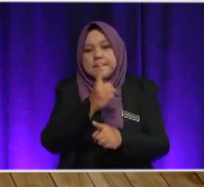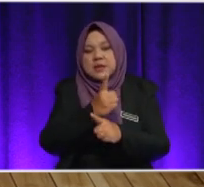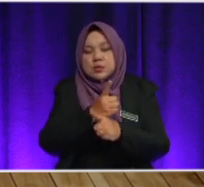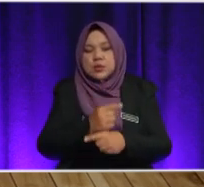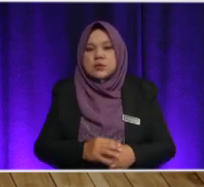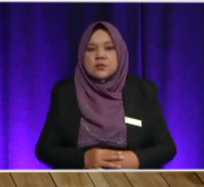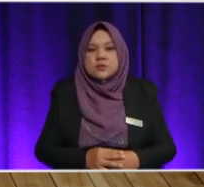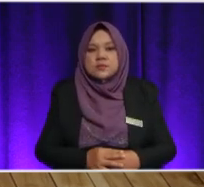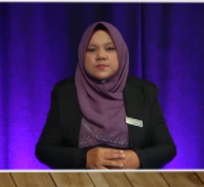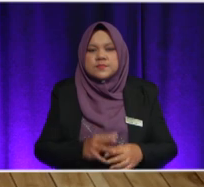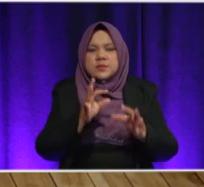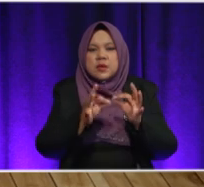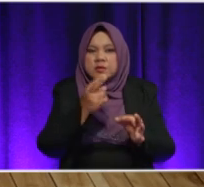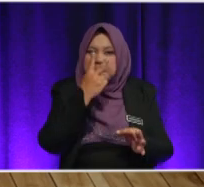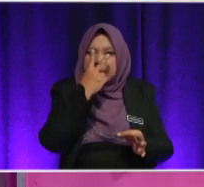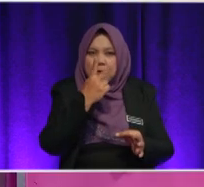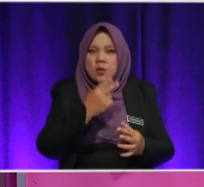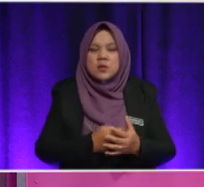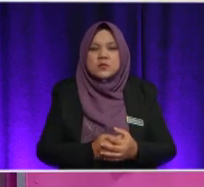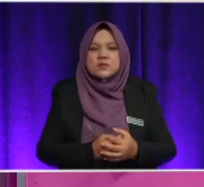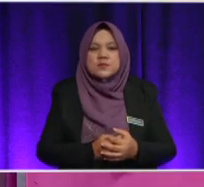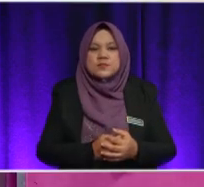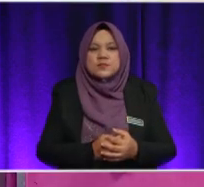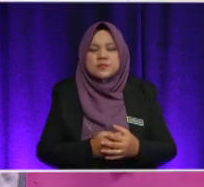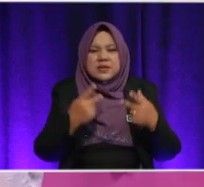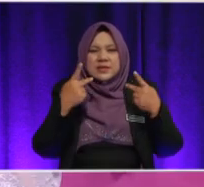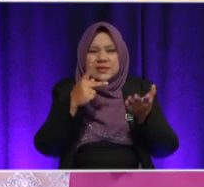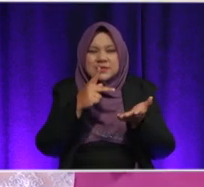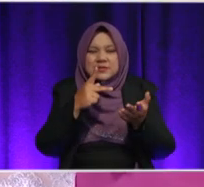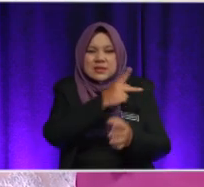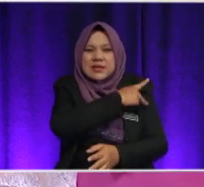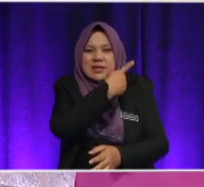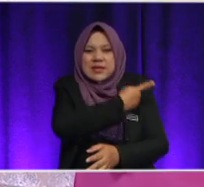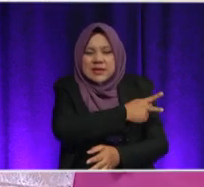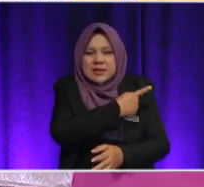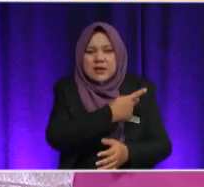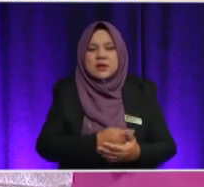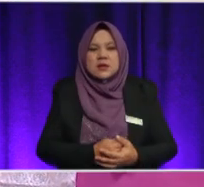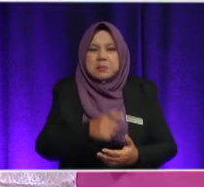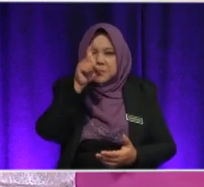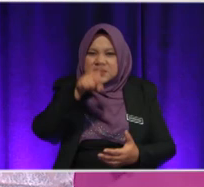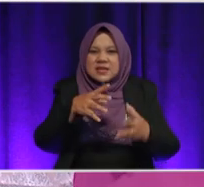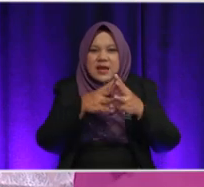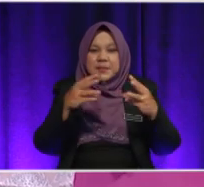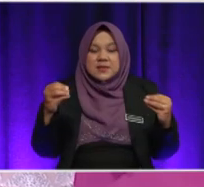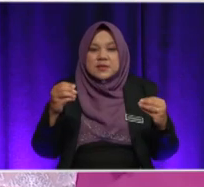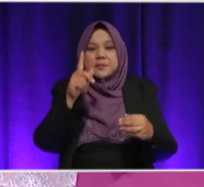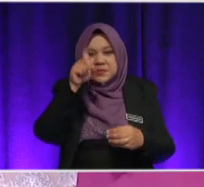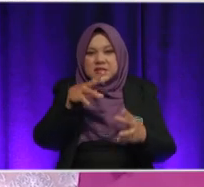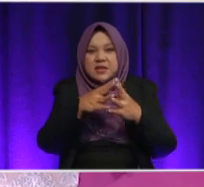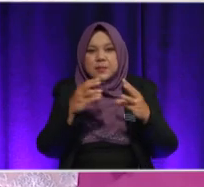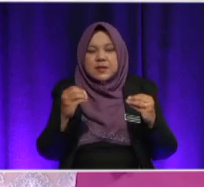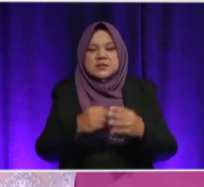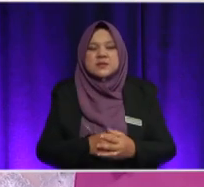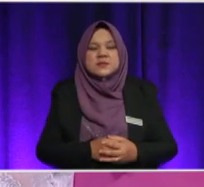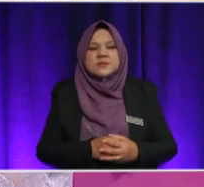kalau perasan kaleng merah perasan kalau pergi dekat klinik mesin dokter tulis dekat ubah ini habiskan ubah